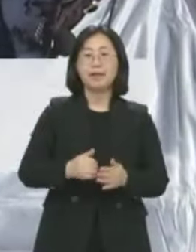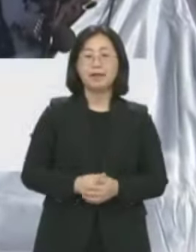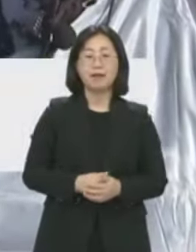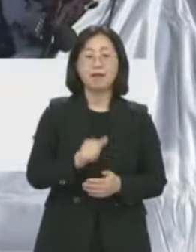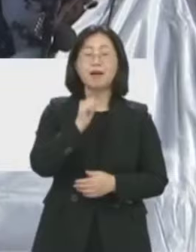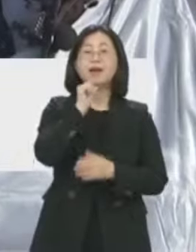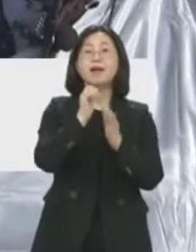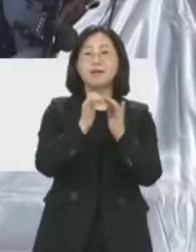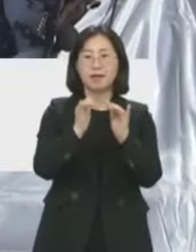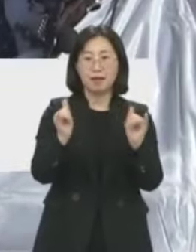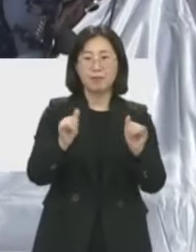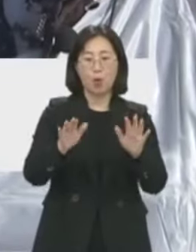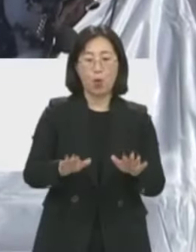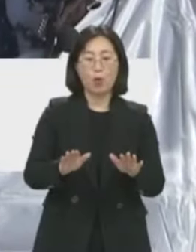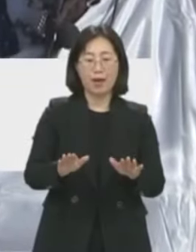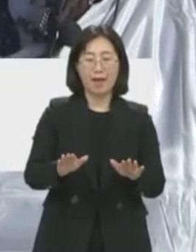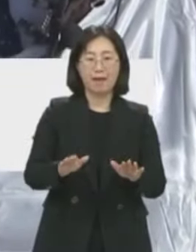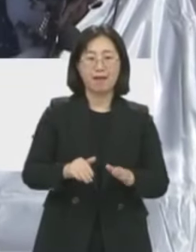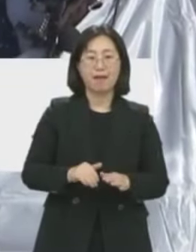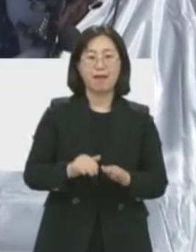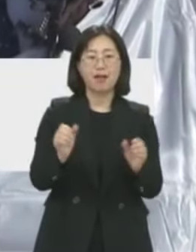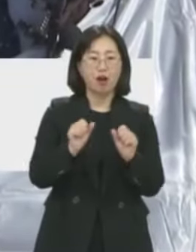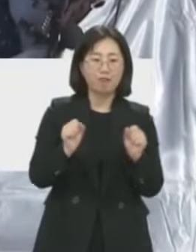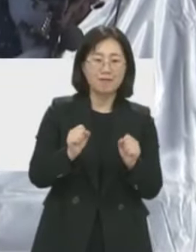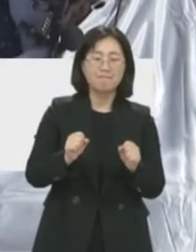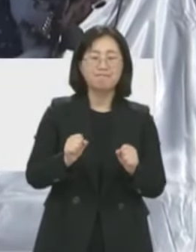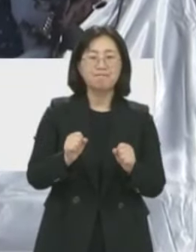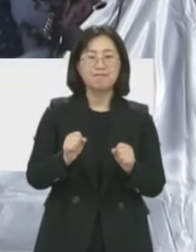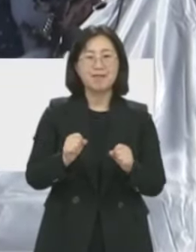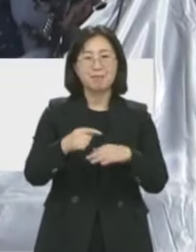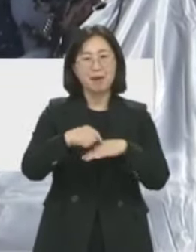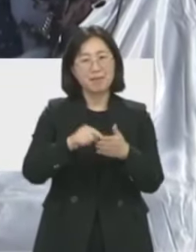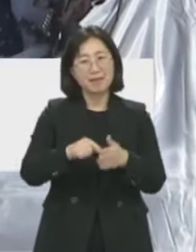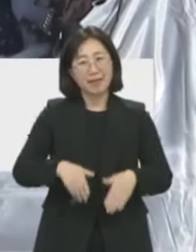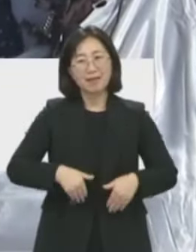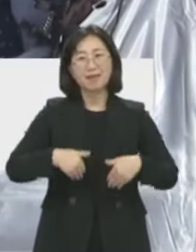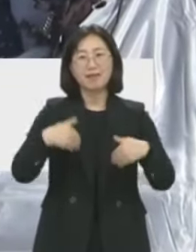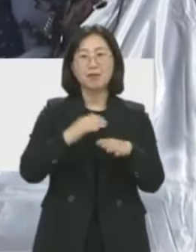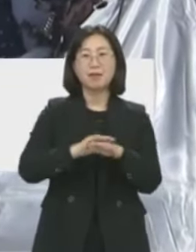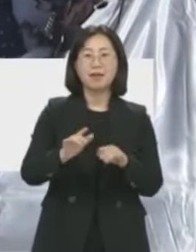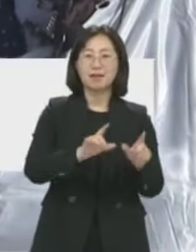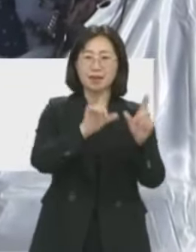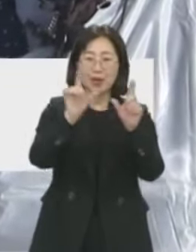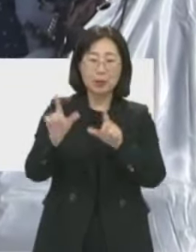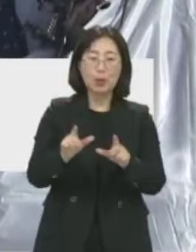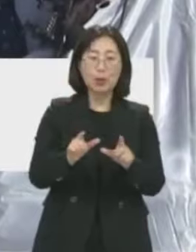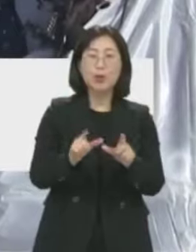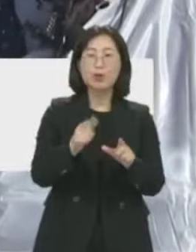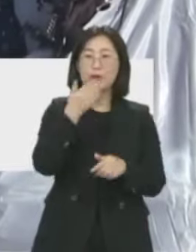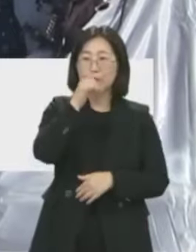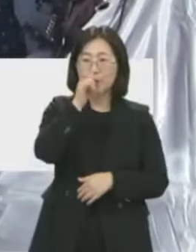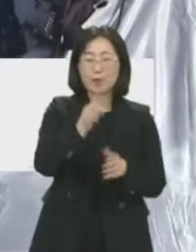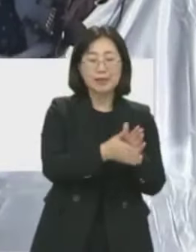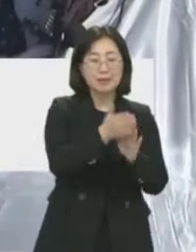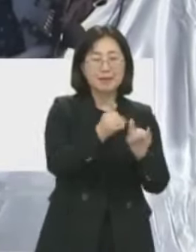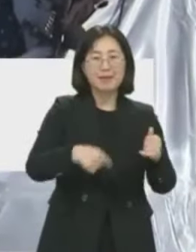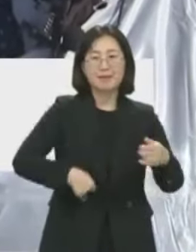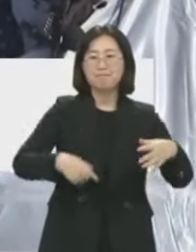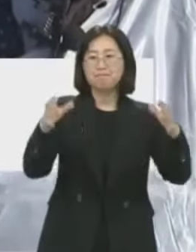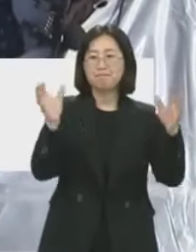취약계층께서도 올 겨울이 따뜻하고 행복하게 날 수 있도록 시민들이 이렇게 합심해서